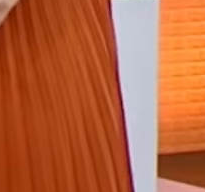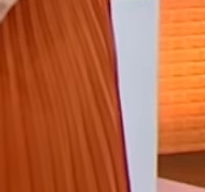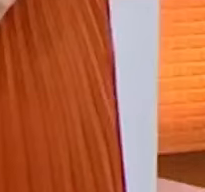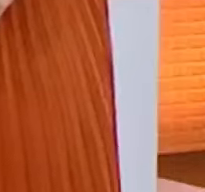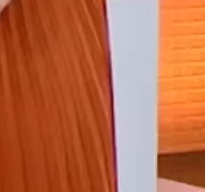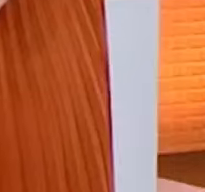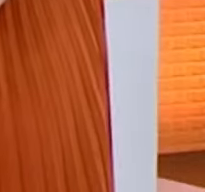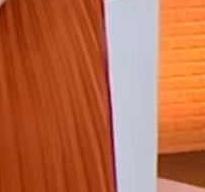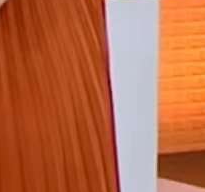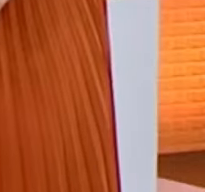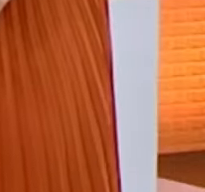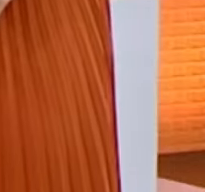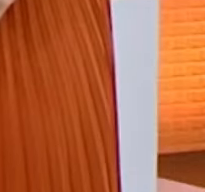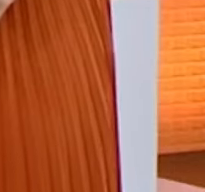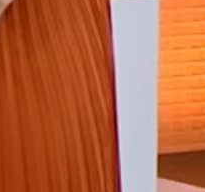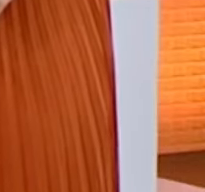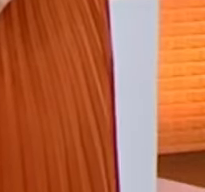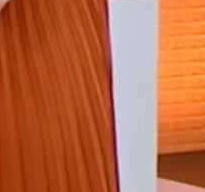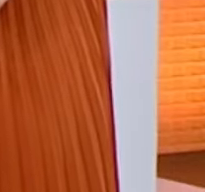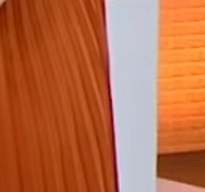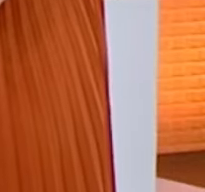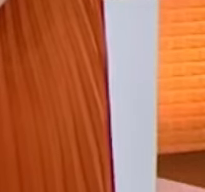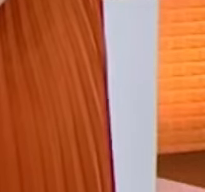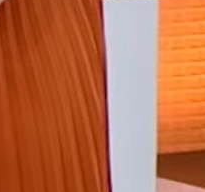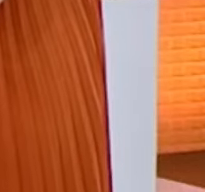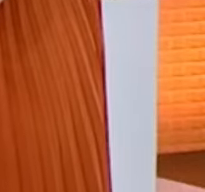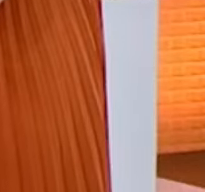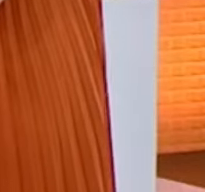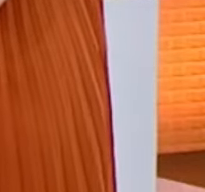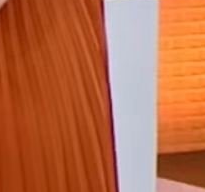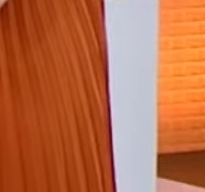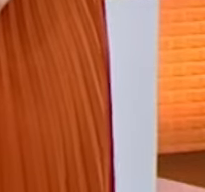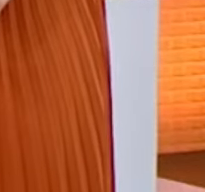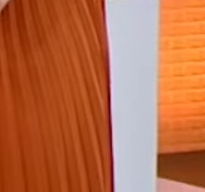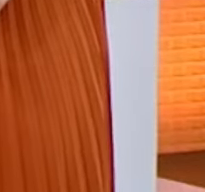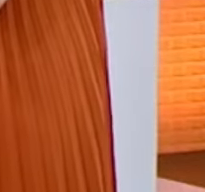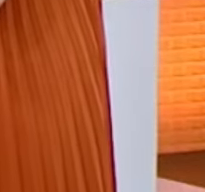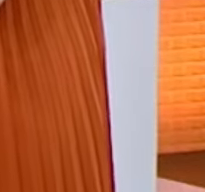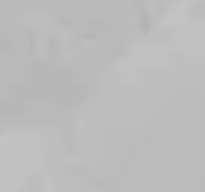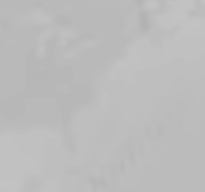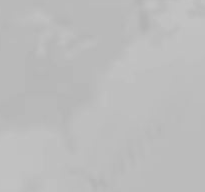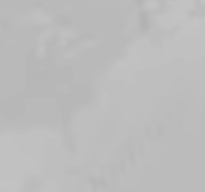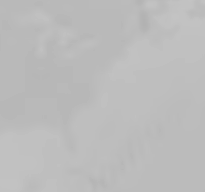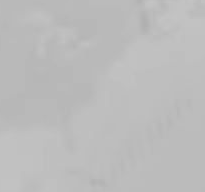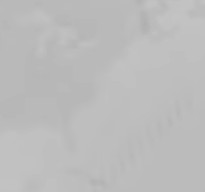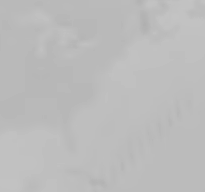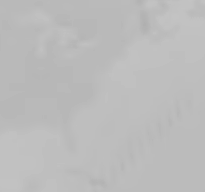po kami sa GMA Pinoy TV at sa www.gmanews.tv.